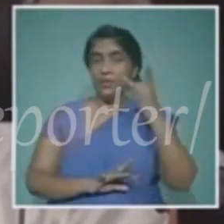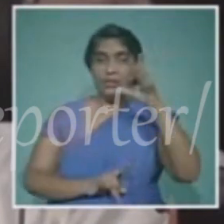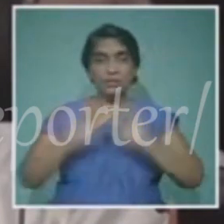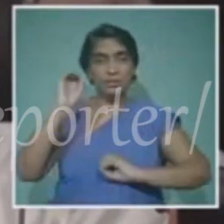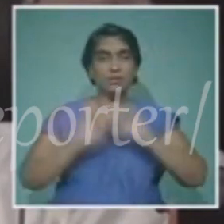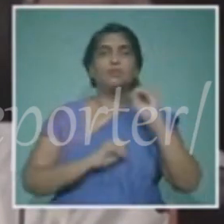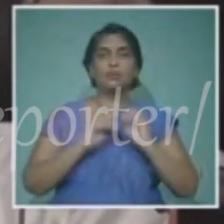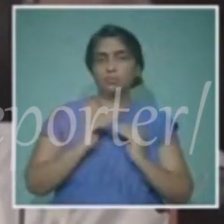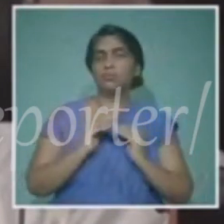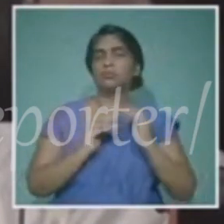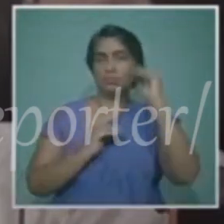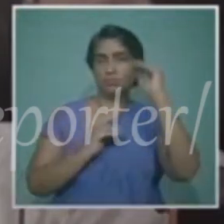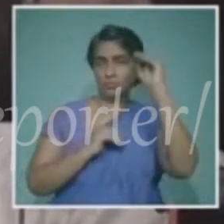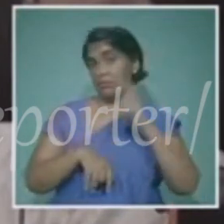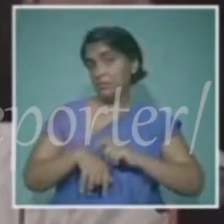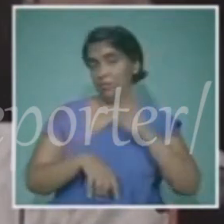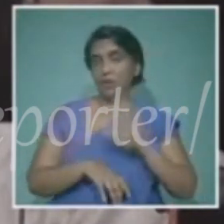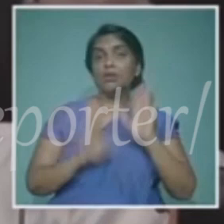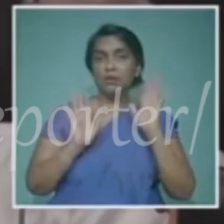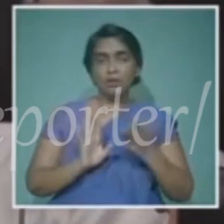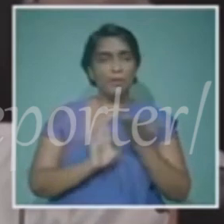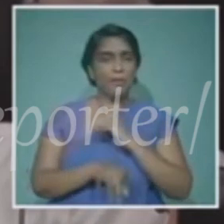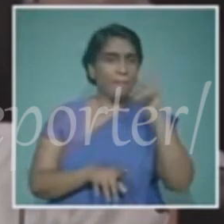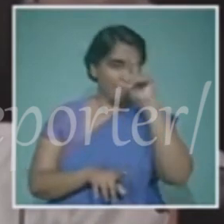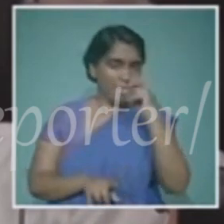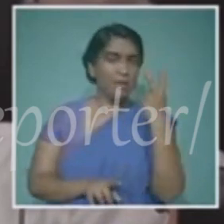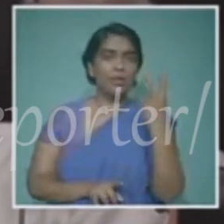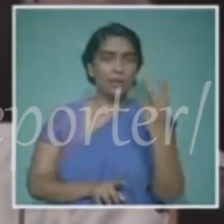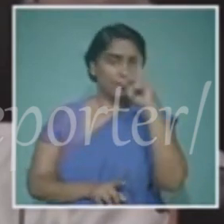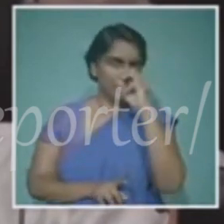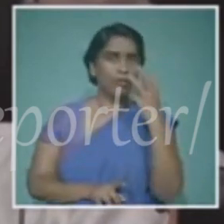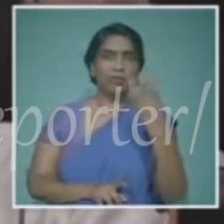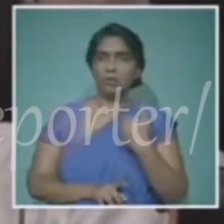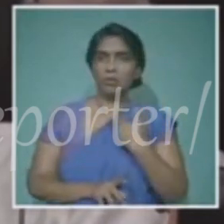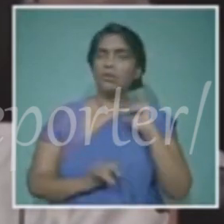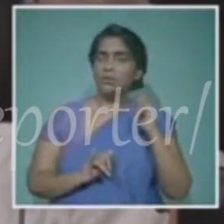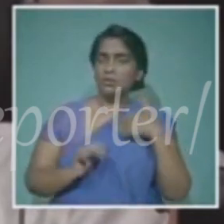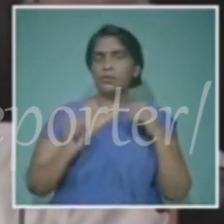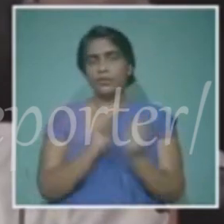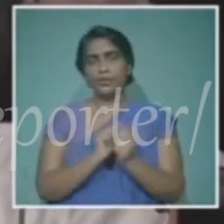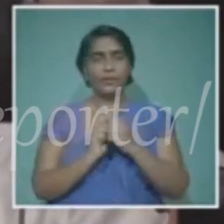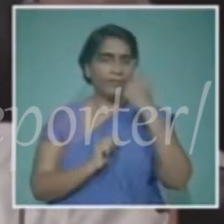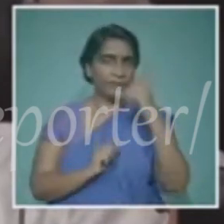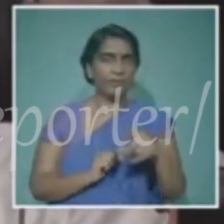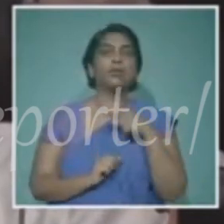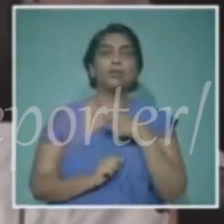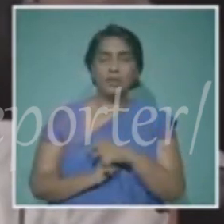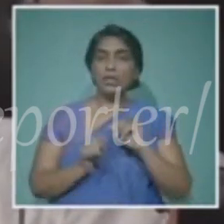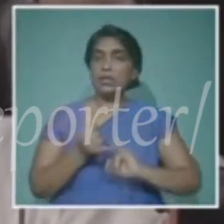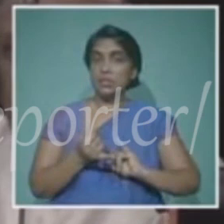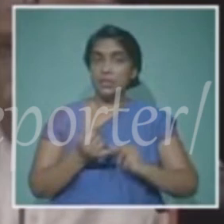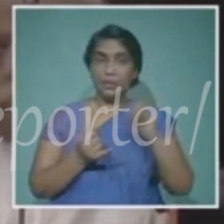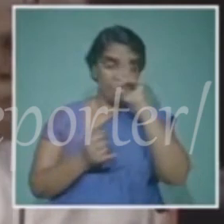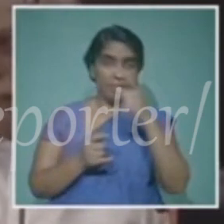දක්වා ඉහළ නැංවෙන තත්ත්වයක්. නමුත් පසුගිය මාස දෙක තුන තුළ අපගත් යම් යම් ක්‍රියාමාර්ග නිසා මේ සැප්තැම්බර්